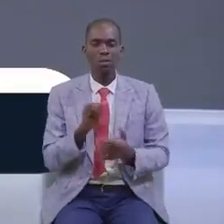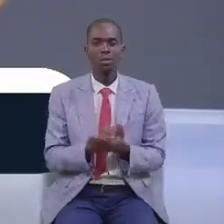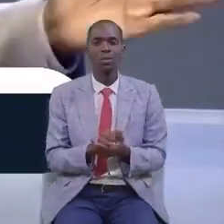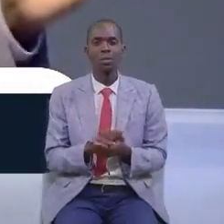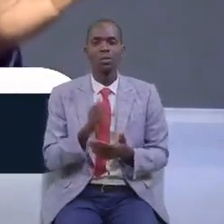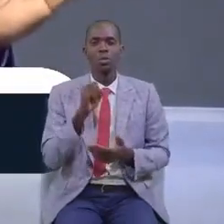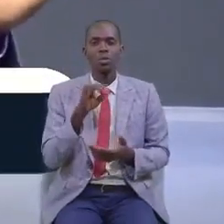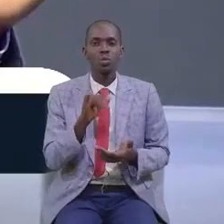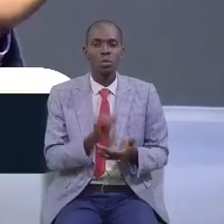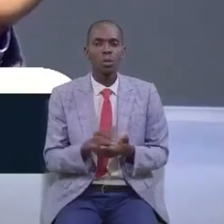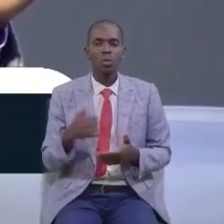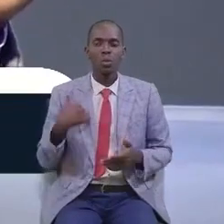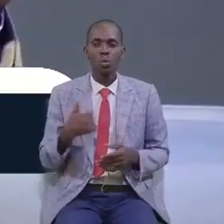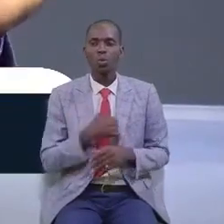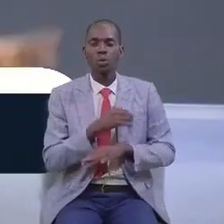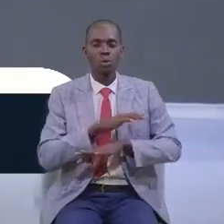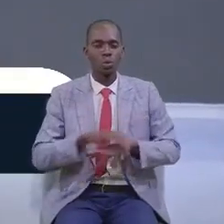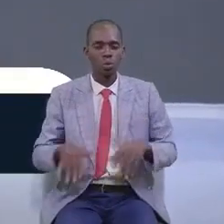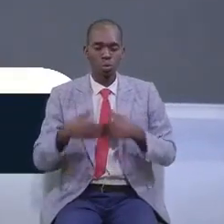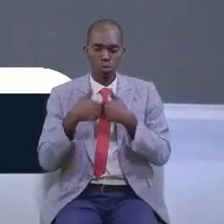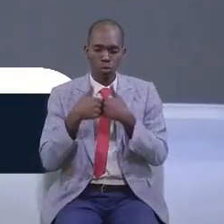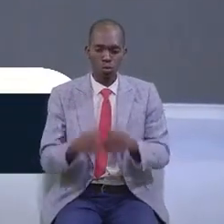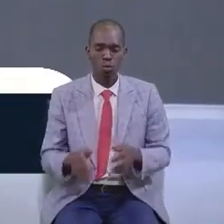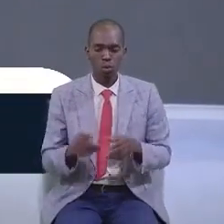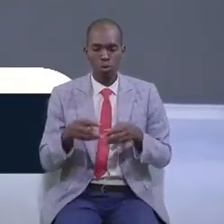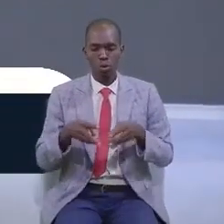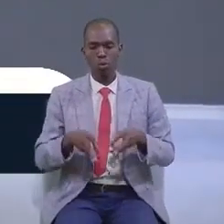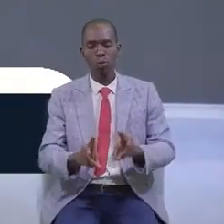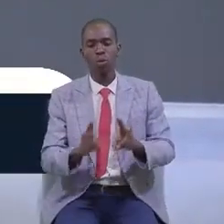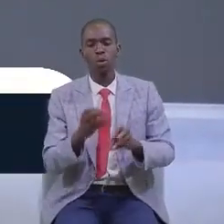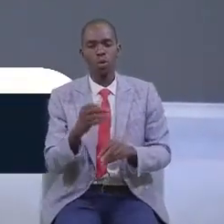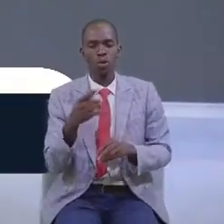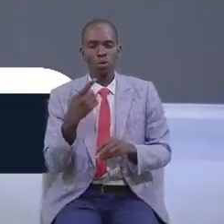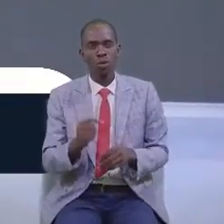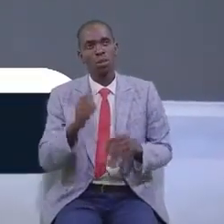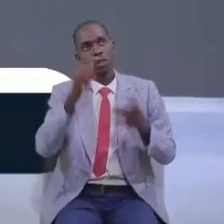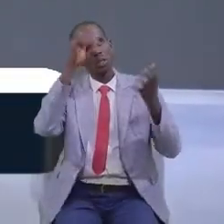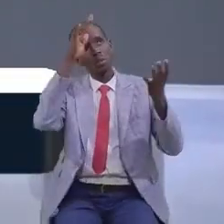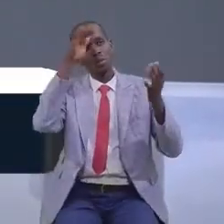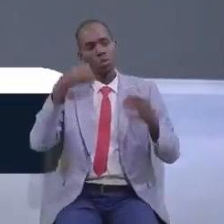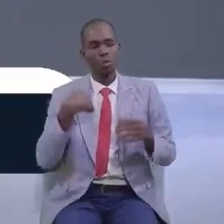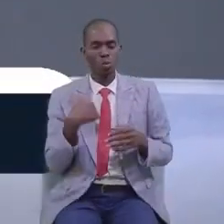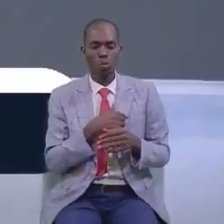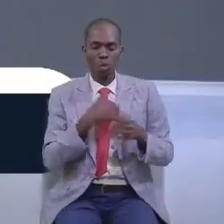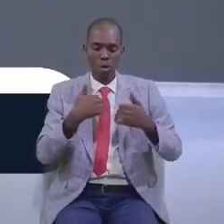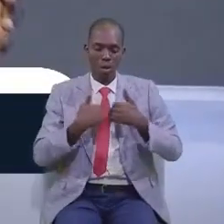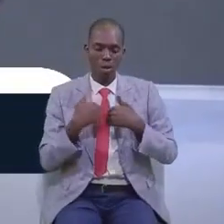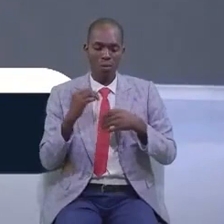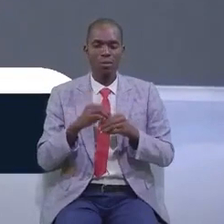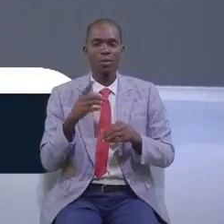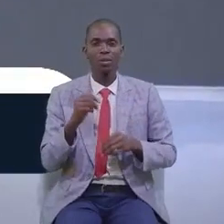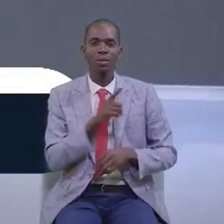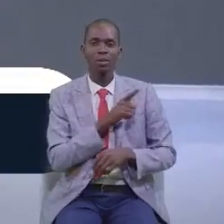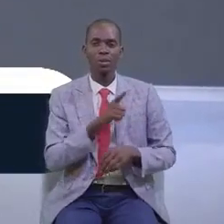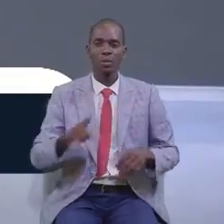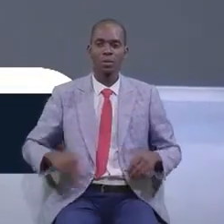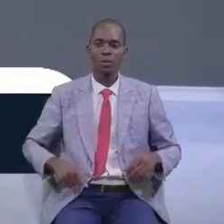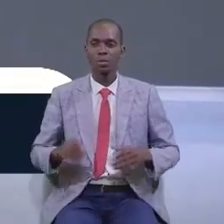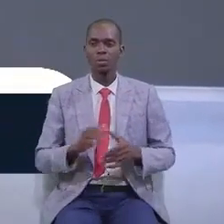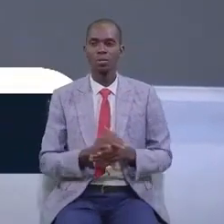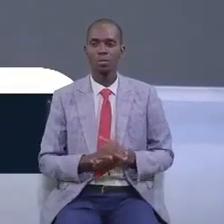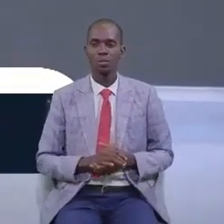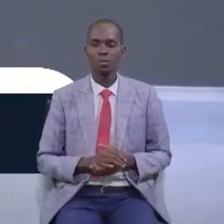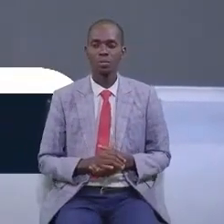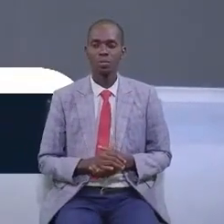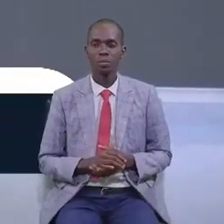సో దట్ వి డోంట్ లూస్ ట్రాక్ ఆఫ్ ది ఎక్స్‌పెక్టేషన్స్ వి హావ్ ఇన్ ది లార్డ్ తద్వారా ప్రభువులో మనం కలిగి ఉన్న ఆశ వాహ